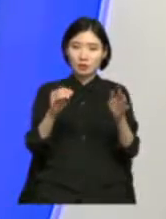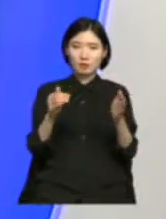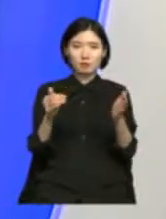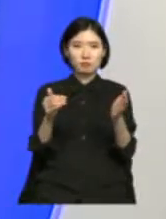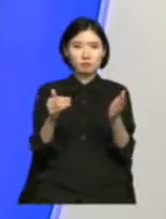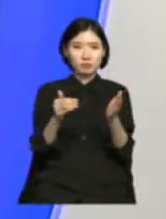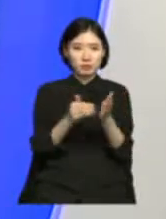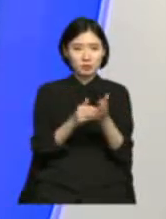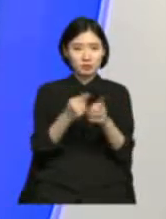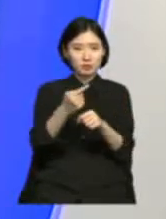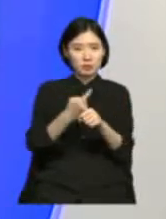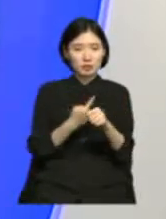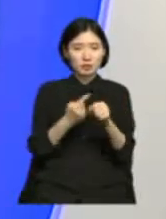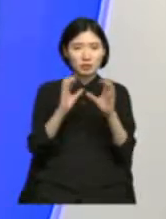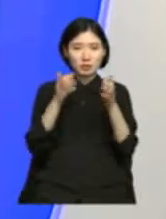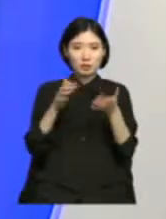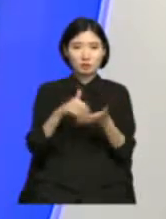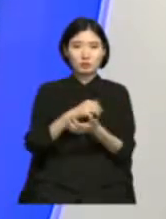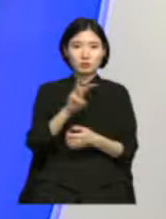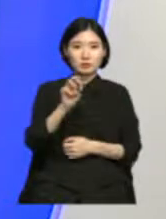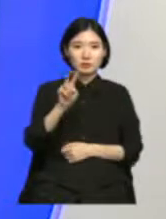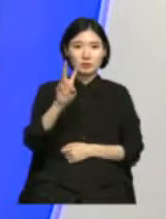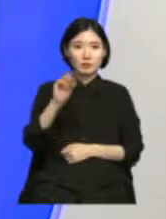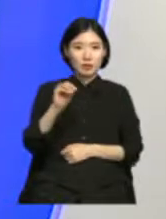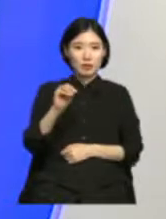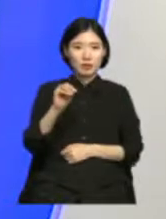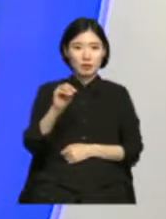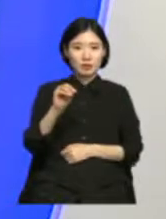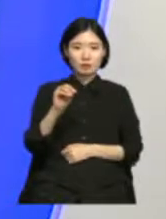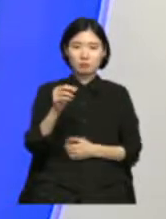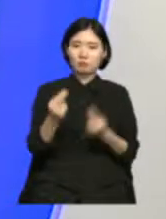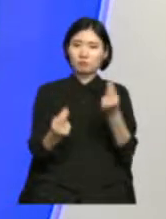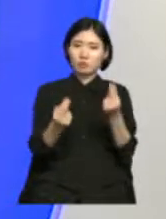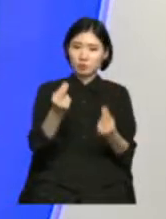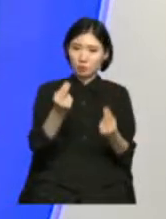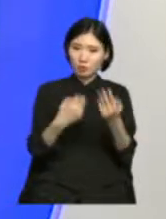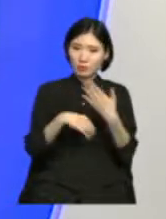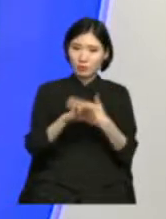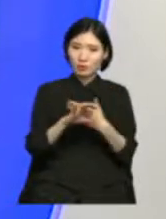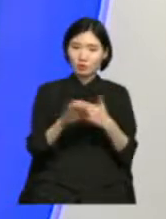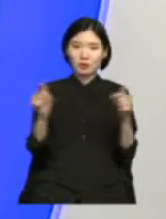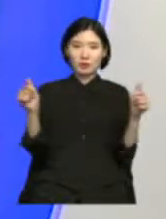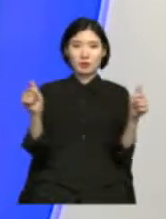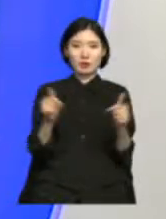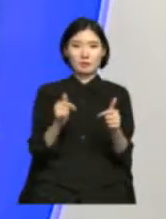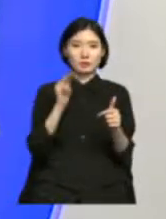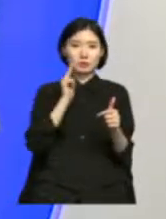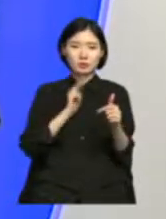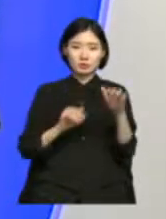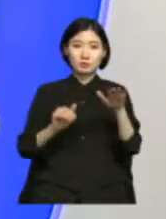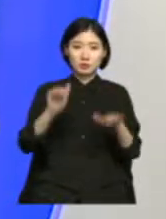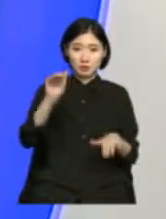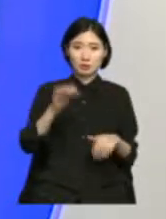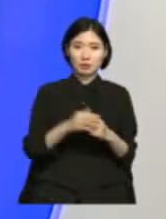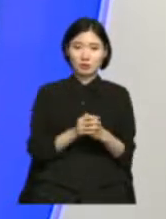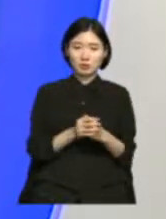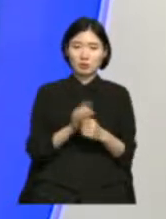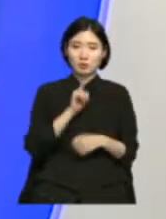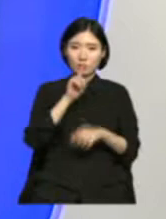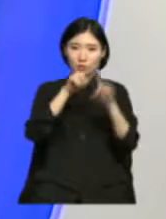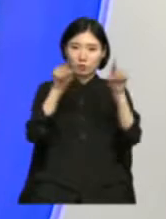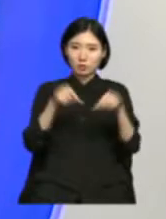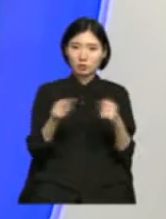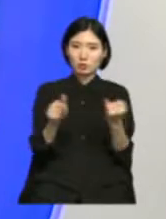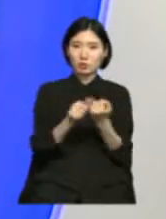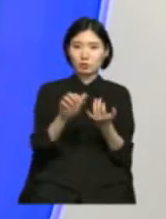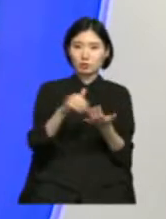내놨습니다. 작년 출생아가 32만 명이었던 것과 비교하면 감소폭이 상당합니다. 보고서엔 혼인